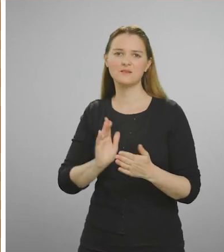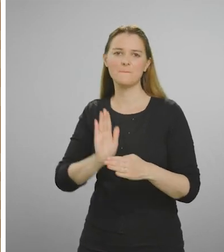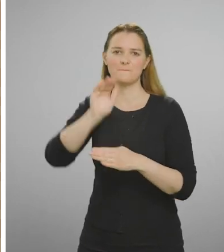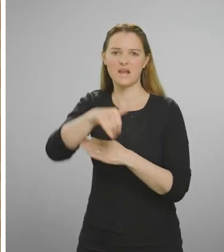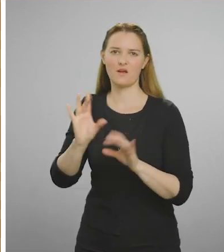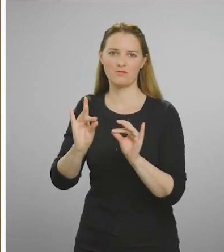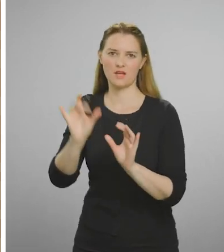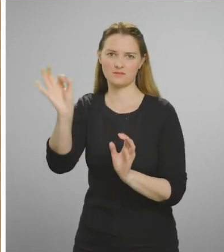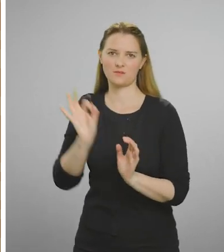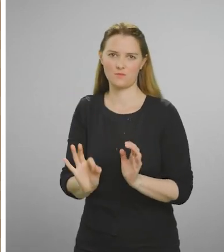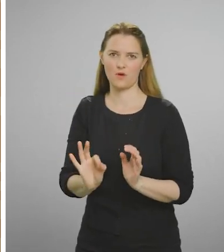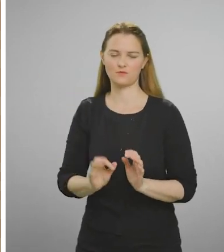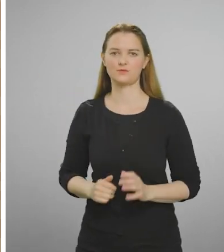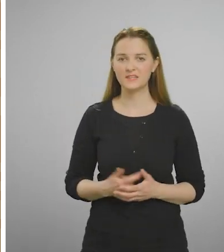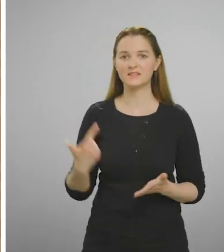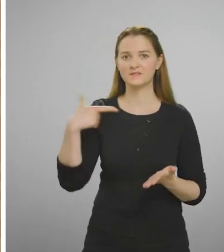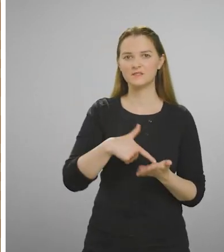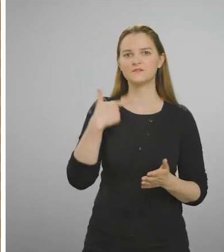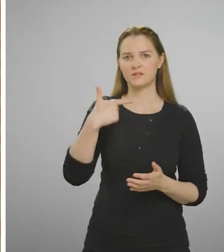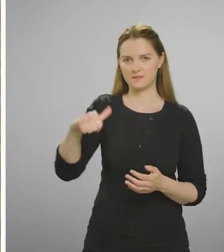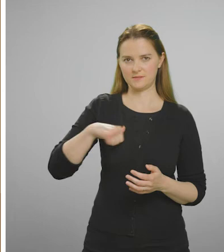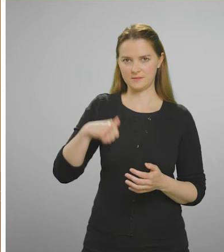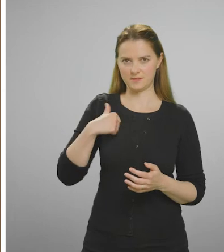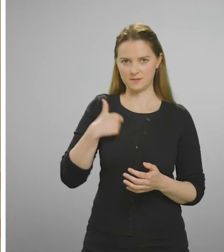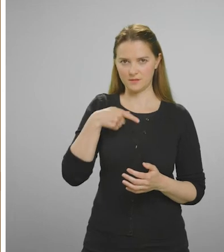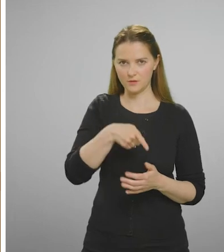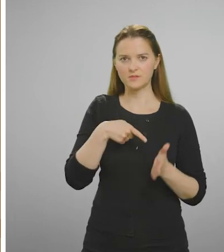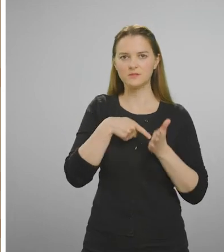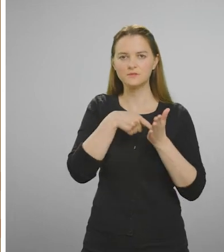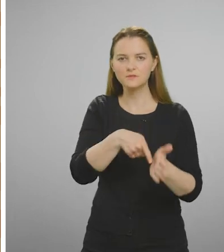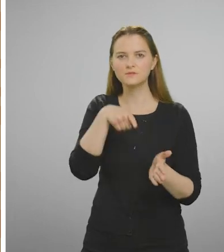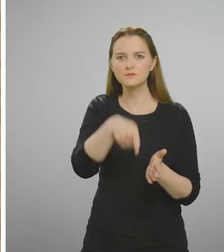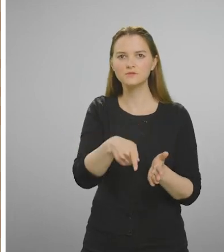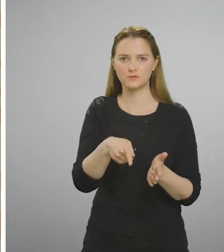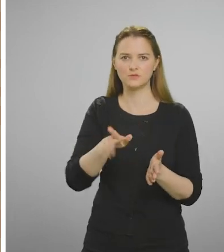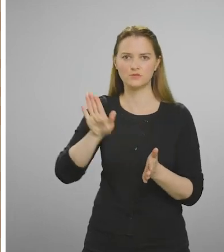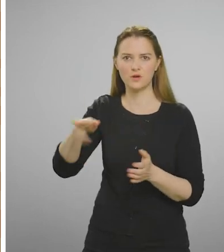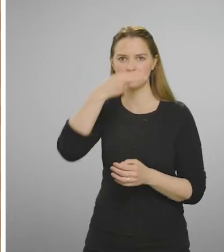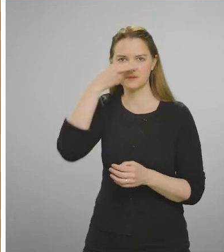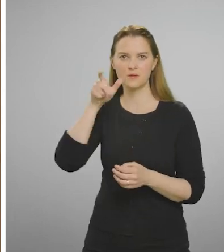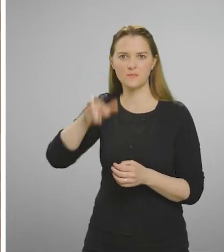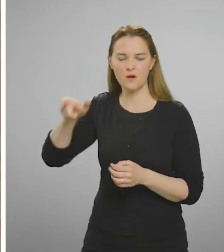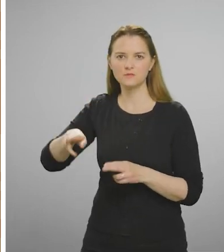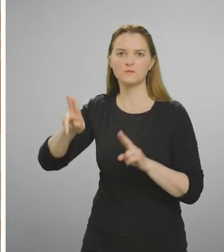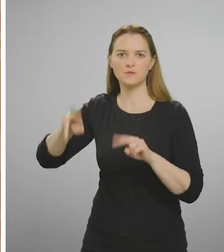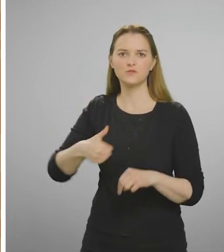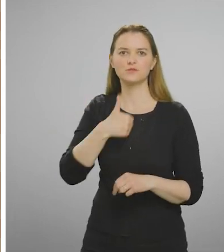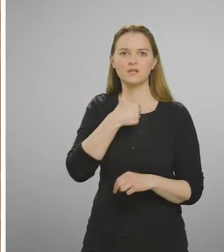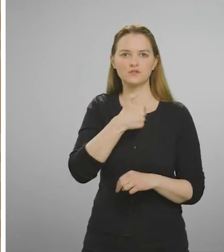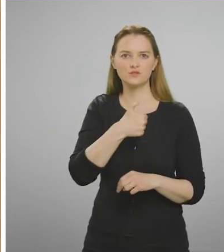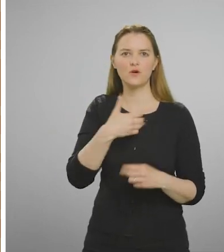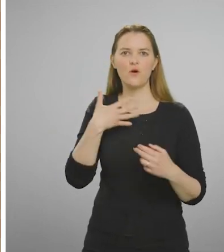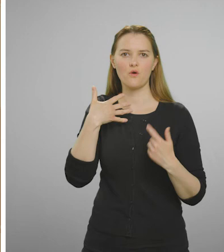godišnje, ali ne prelaze tih 10%. Podatak iz 2020. godine govori kako je korisnicima knjižnice